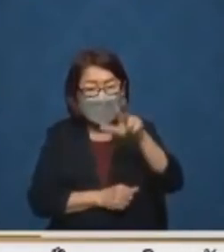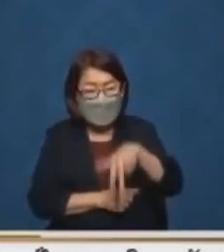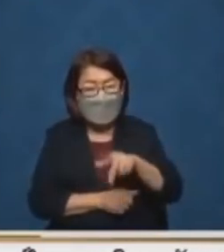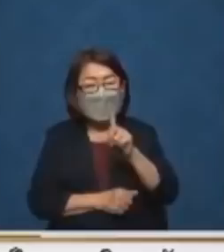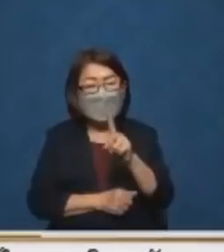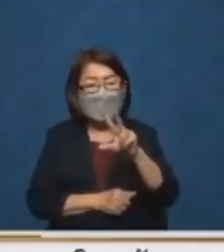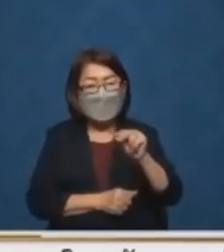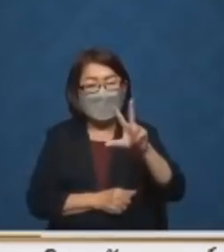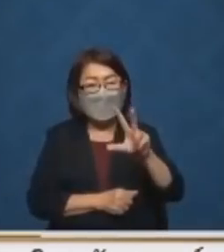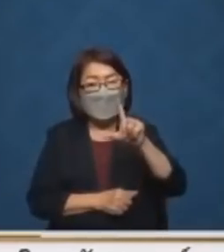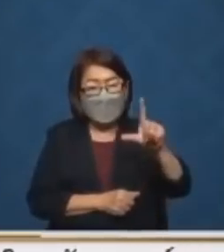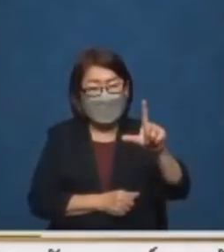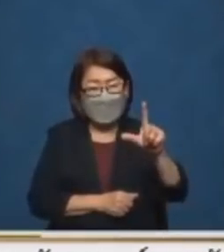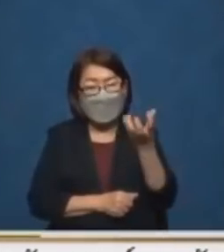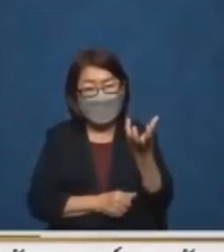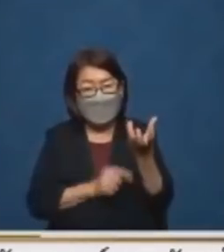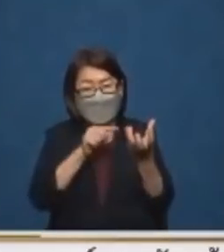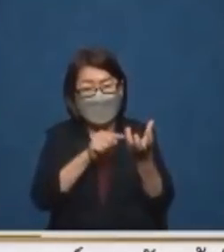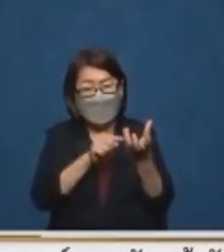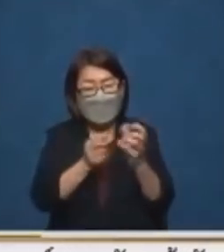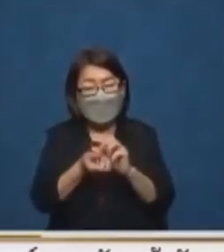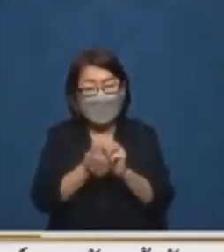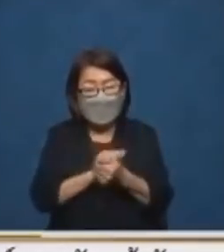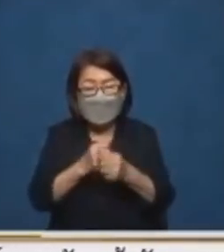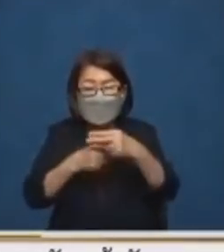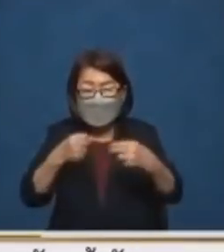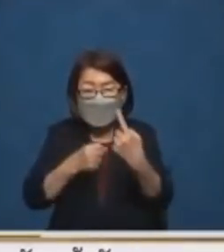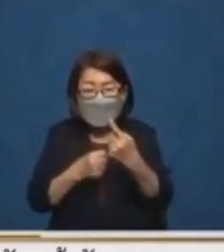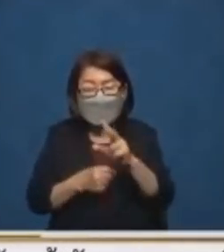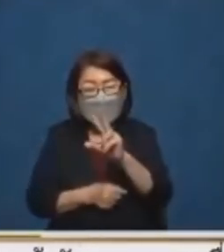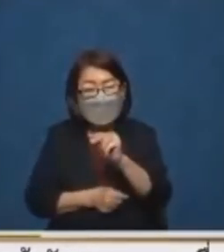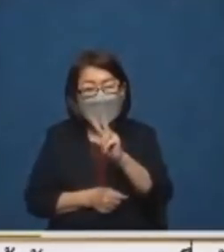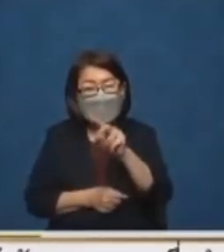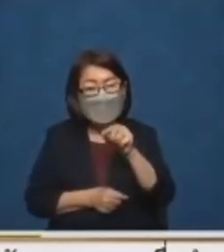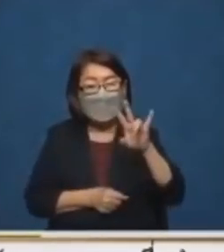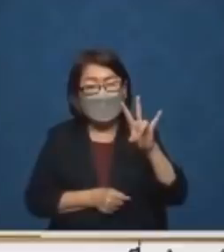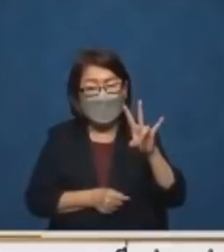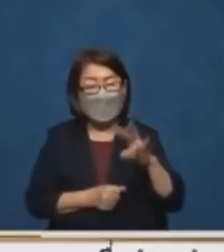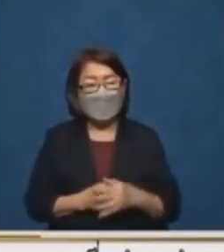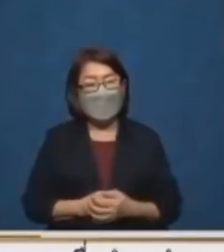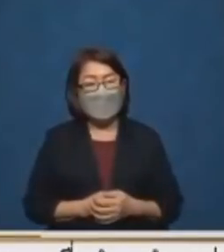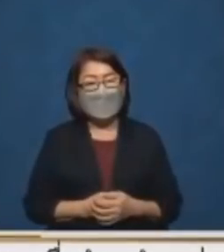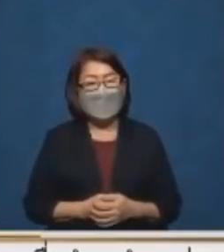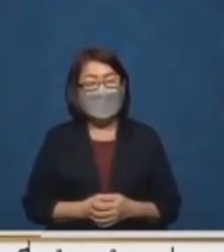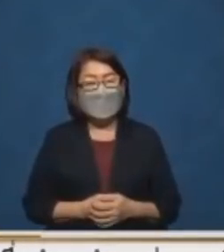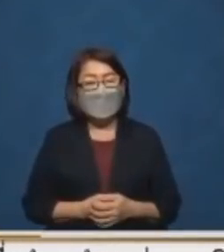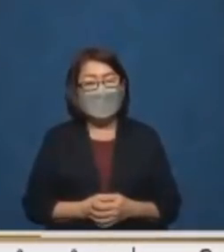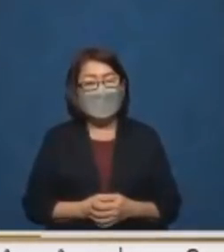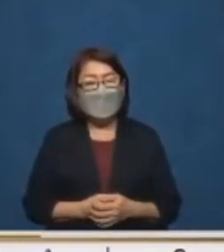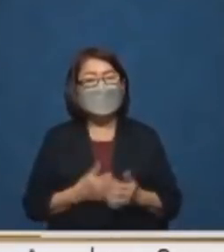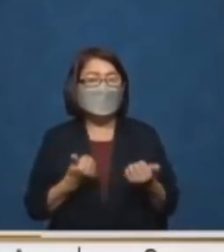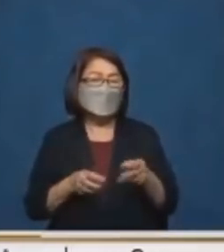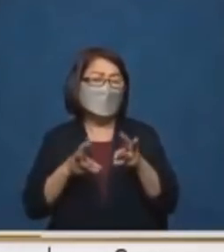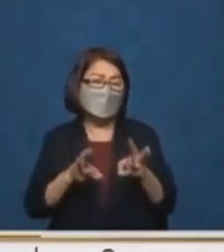3 ลานบาทอัราแรกเปลี่อยู่ที่ 32 บาท จด 72 สะต่าง ทประทานครับนี่คือการหาก